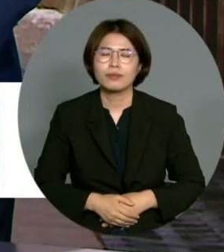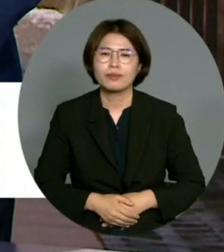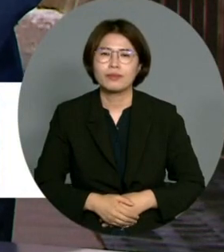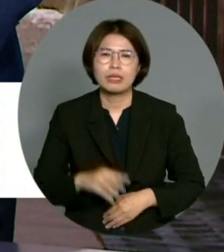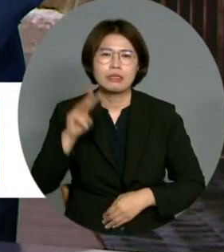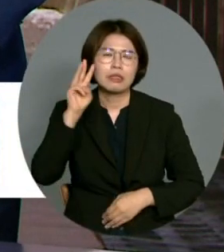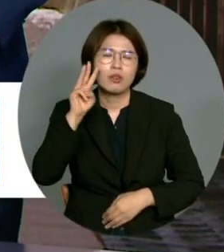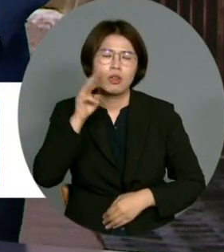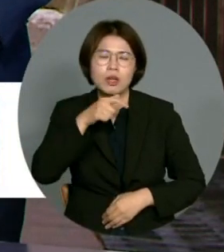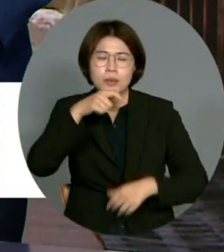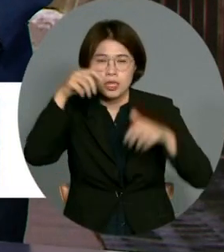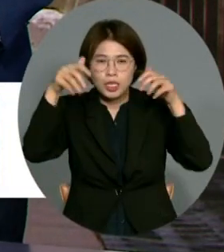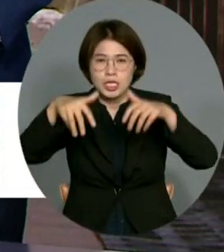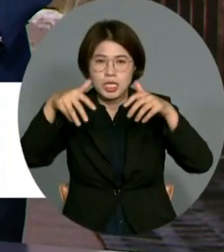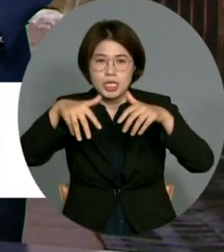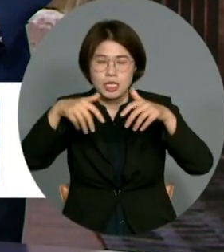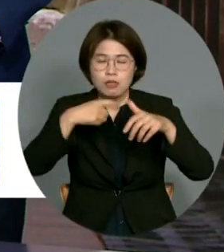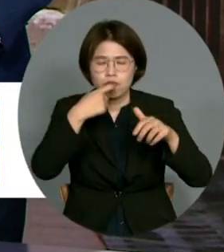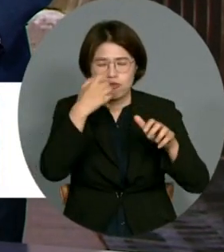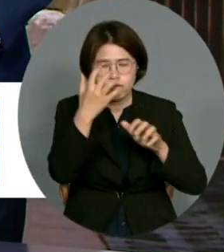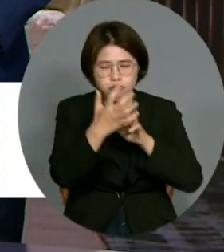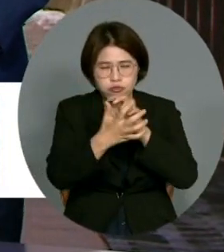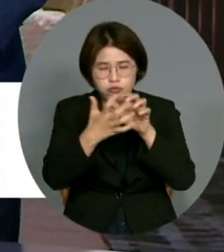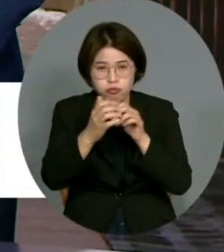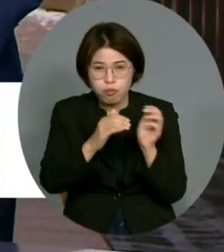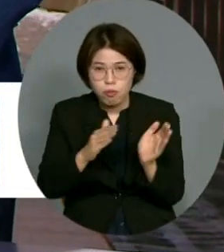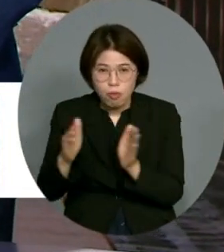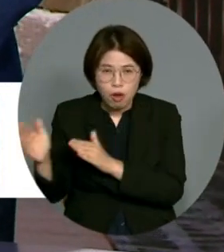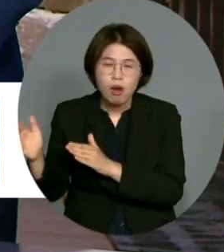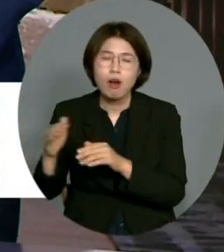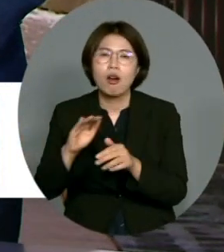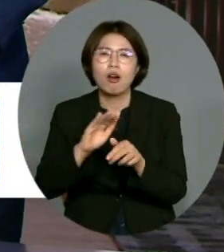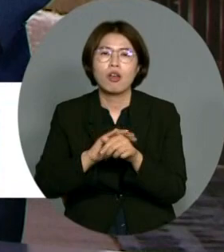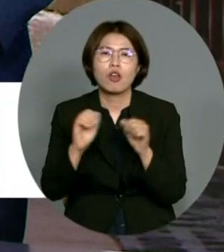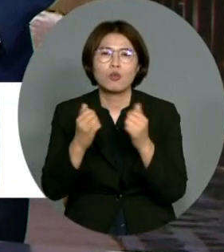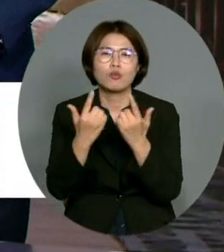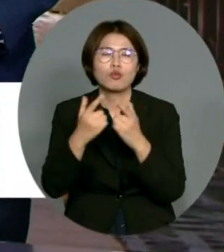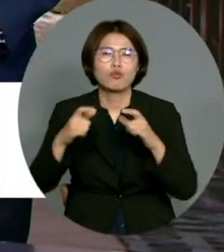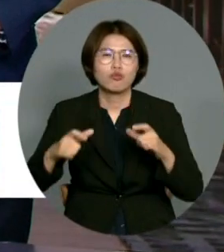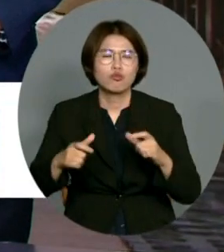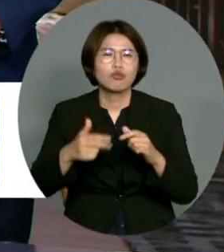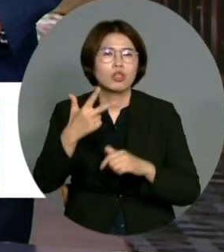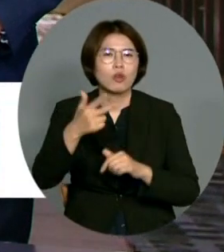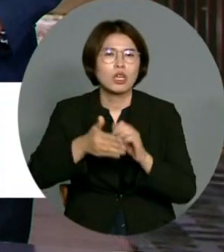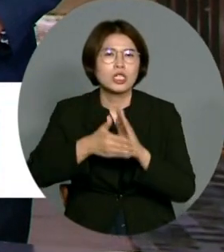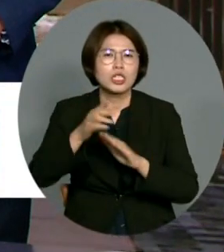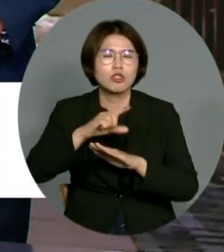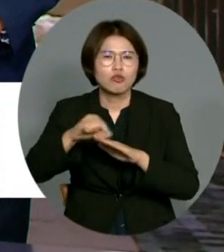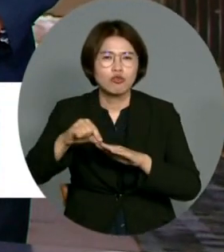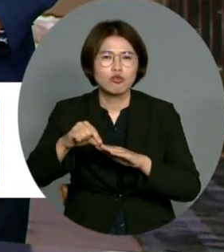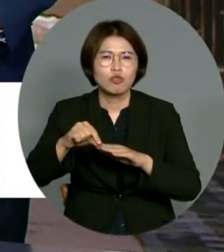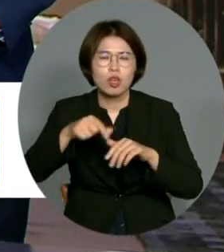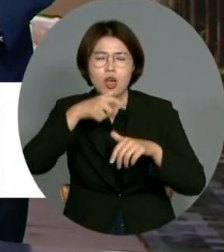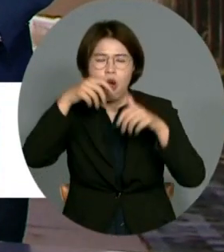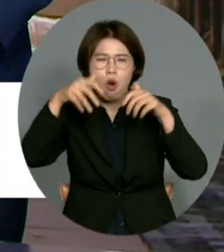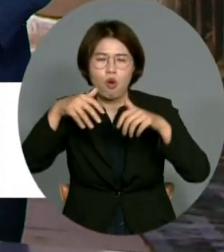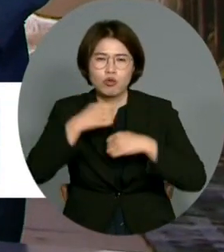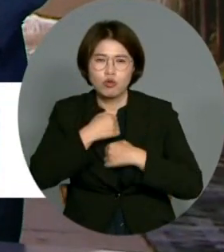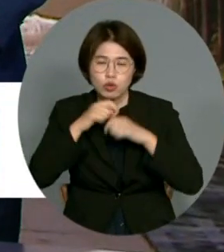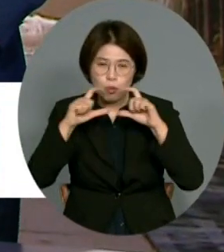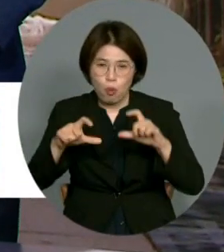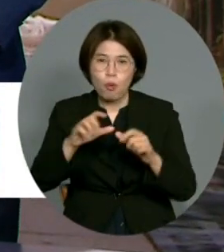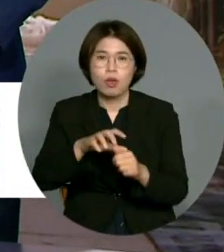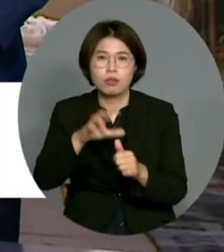네, 사흘간 비를 뿌렸던 정체 전선이 물러가면서 경북 북부 7개 시군에 내려진 호우주의보도 모두